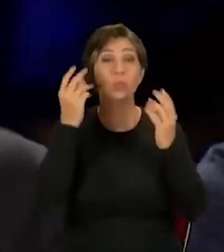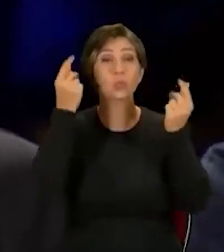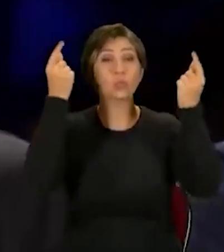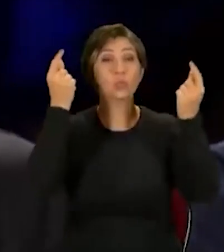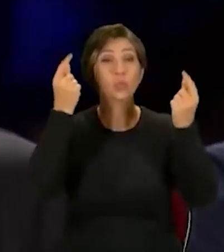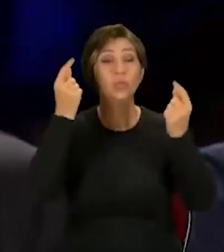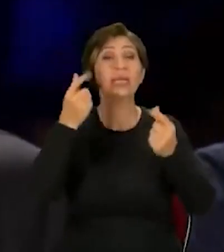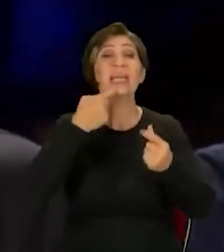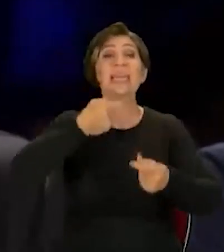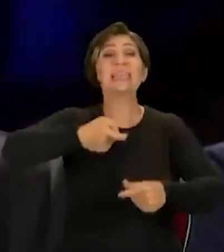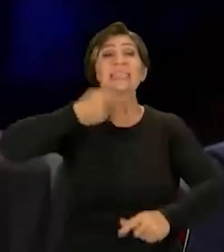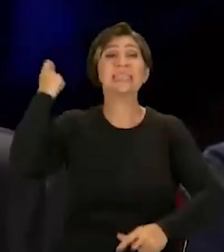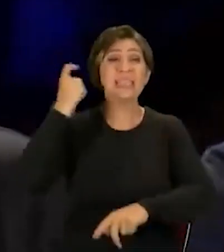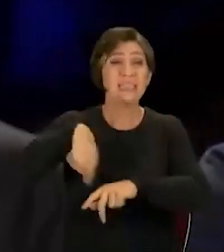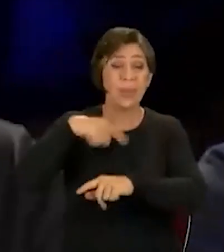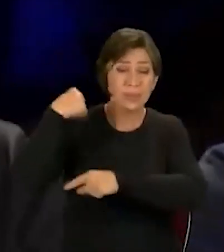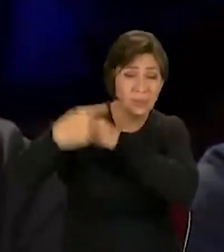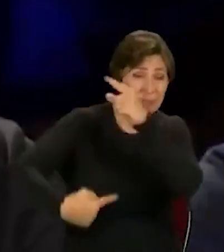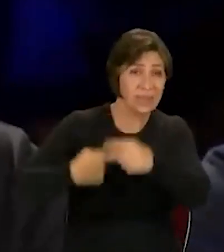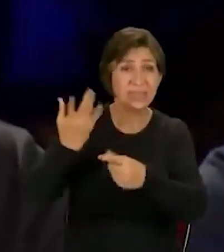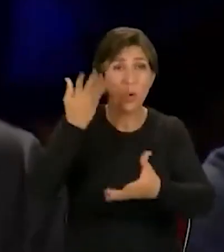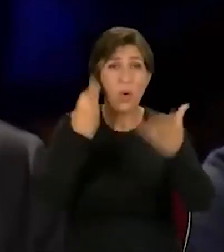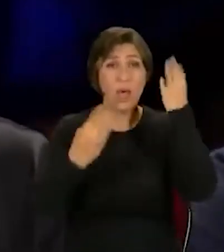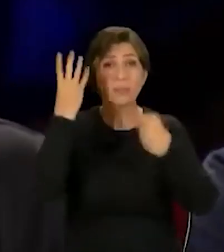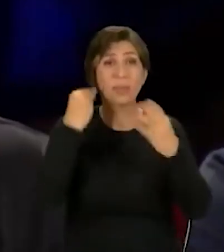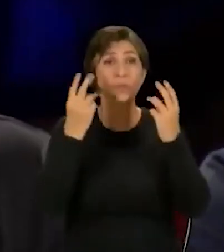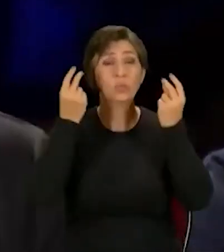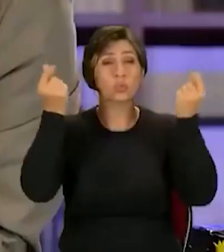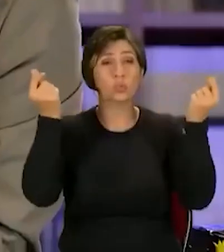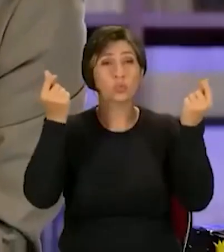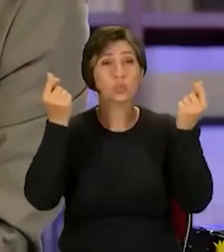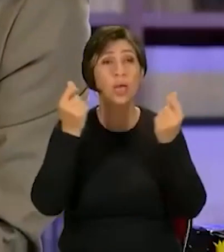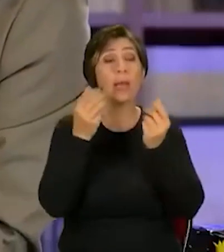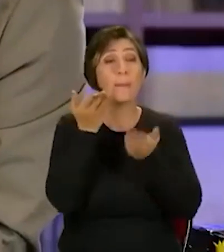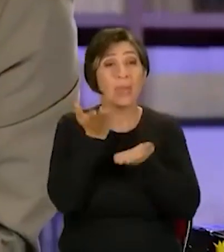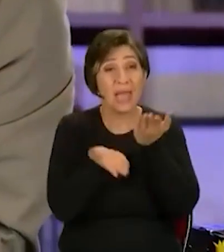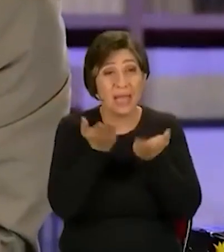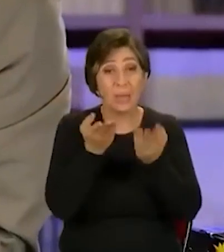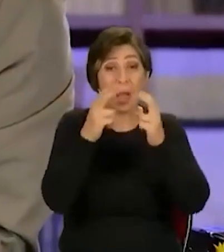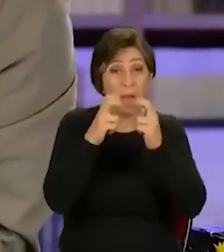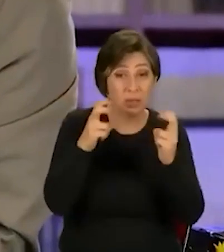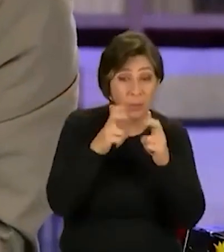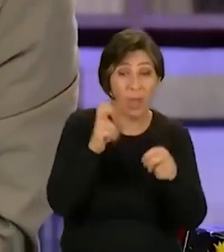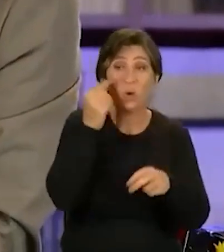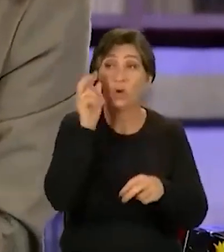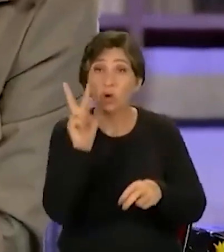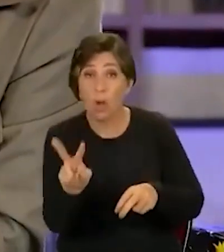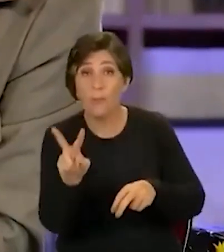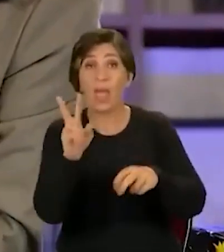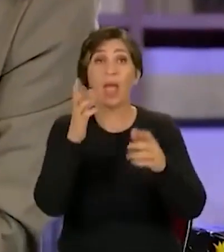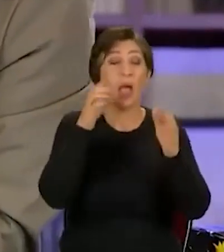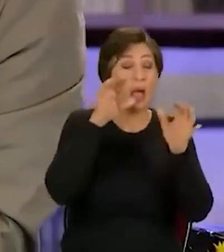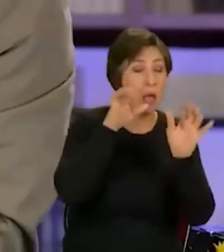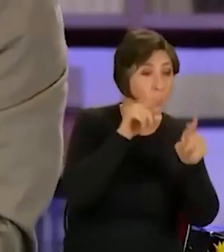antik dönemden beri nasıl bir öğrenme ve değişme mekanizmasına sahip olduğunu hatırlamıyoruz. Yani yorumlayabilme, sentezleyebilme, başka bir şey yapıştırabilme. Yani